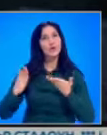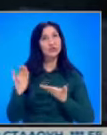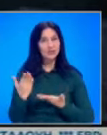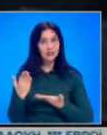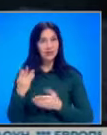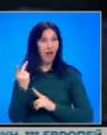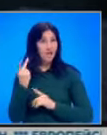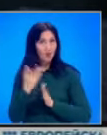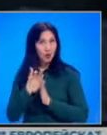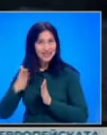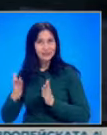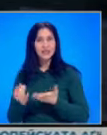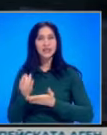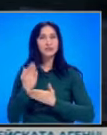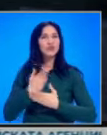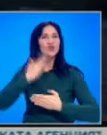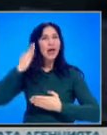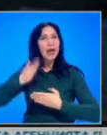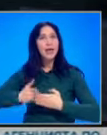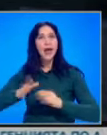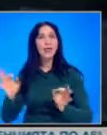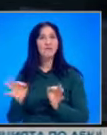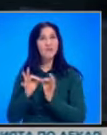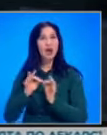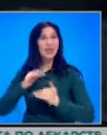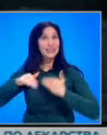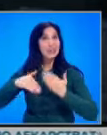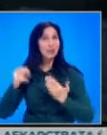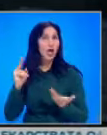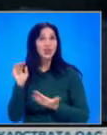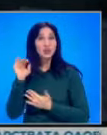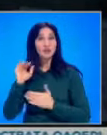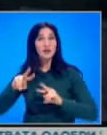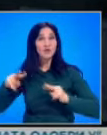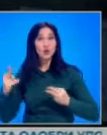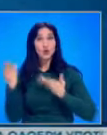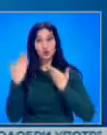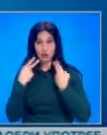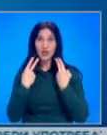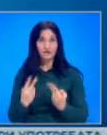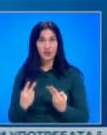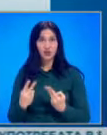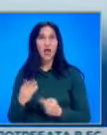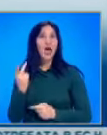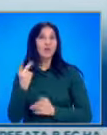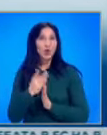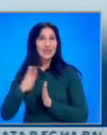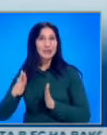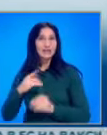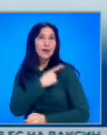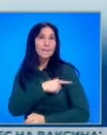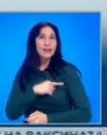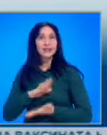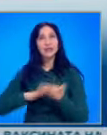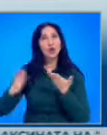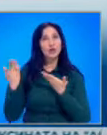университет вторият семестър започва в края на февруари хибридно, как е в другите висши училища, вижте. Вторият семестър в